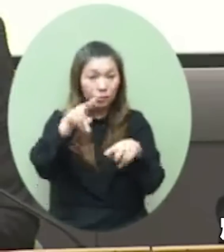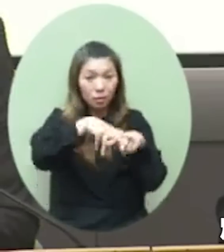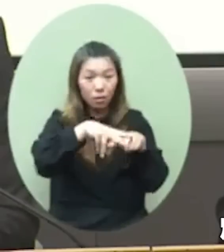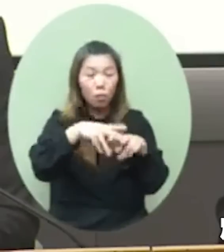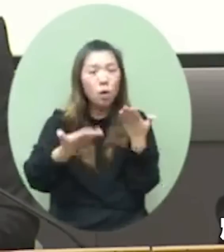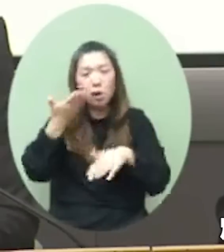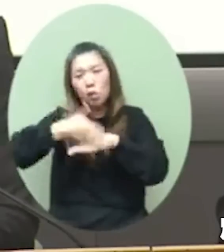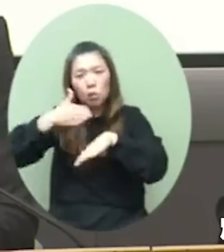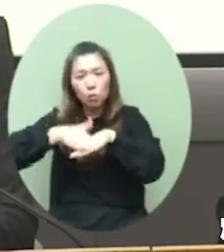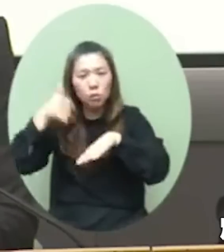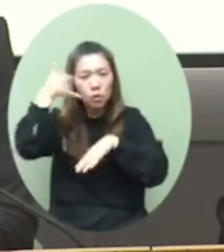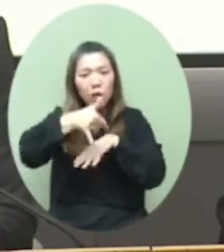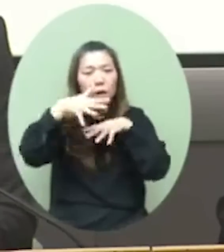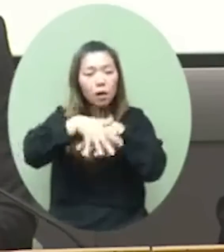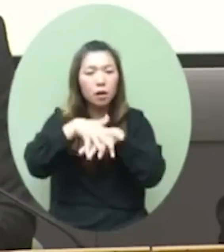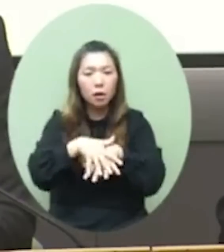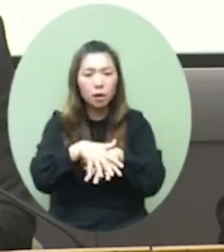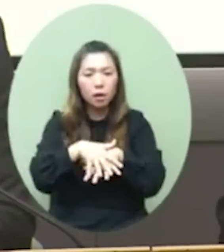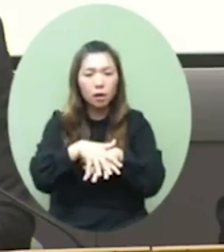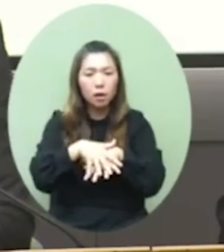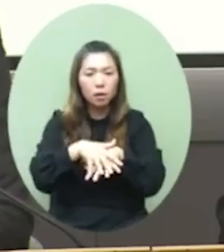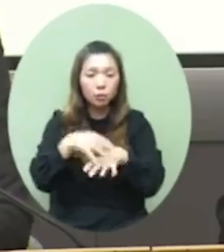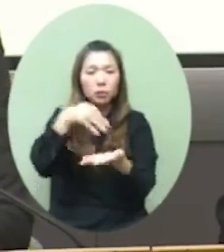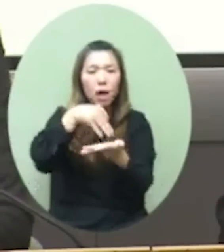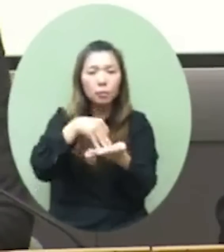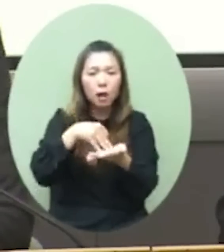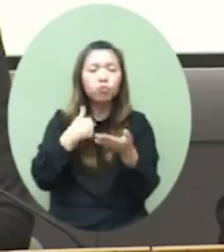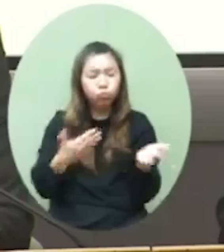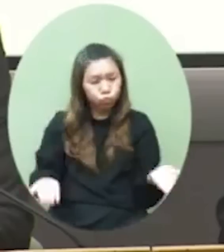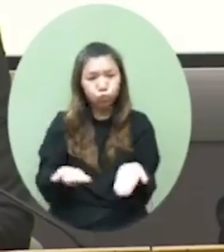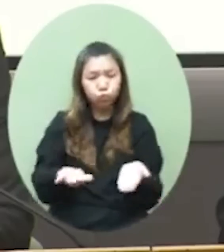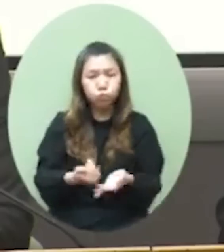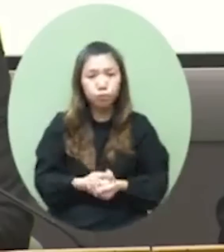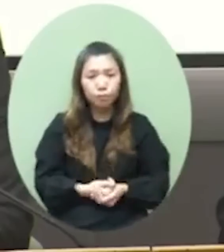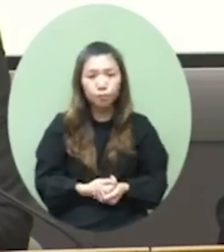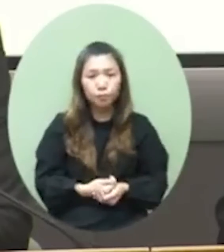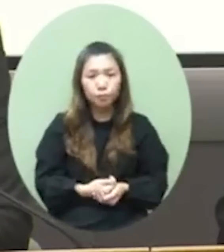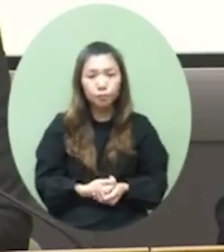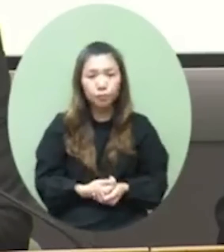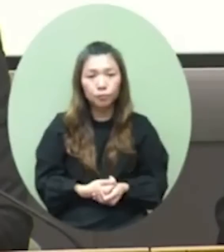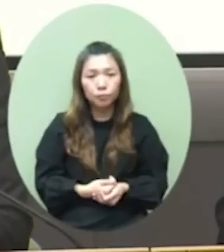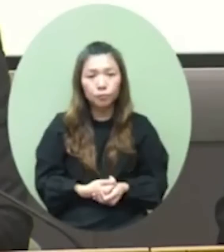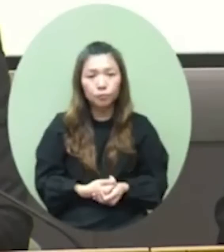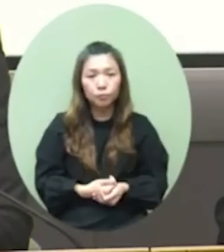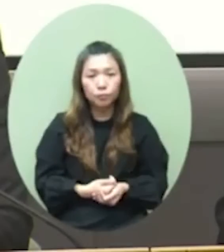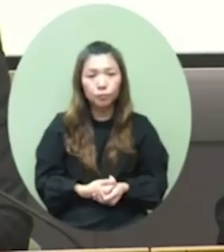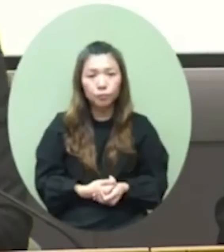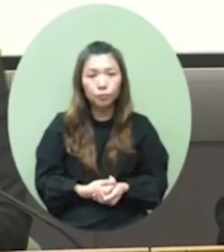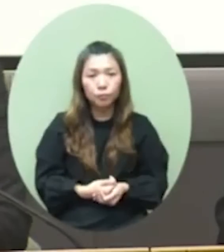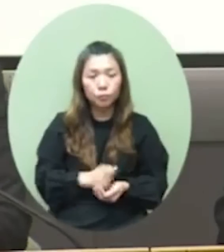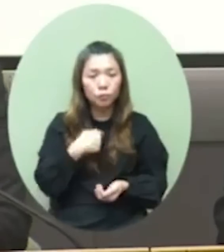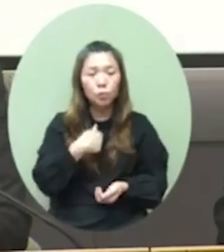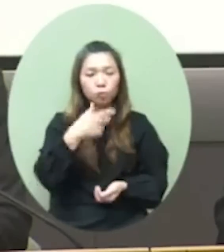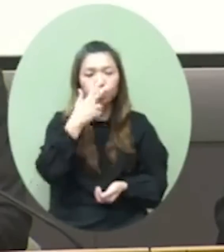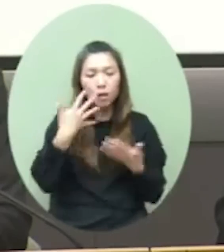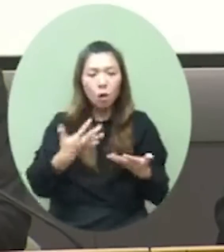就算喺外国嚟嘅旅客，佢哋参与我哋都欢迎嘅。咁但系我哋相信仍然受众咧，仍然系会大部分